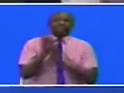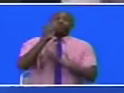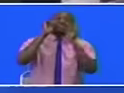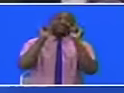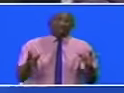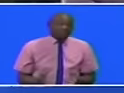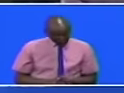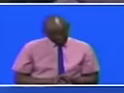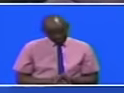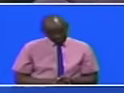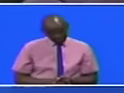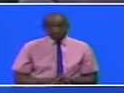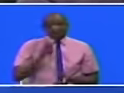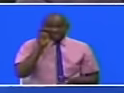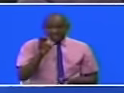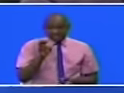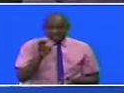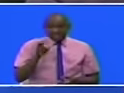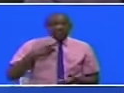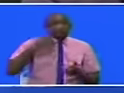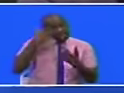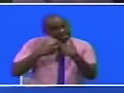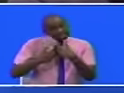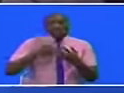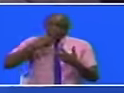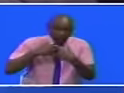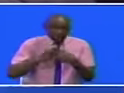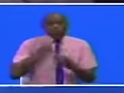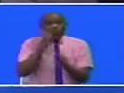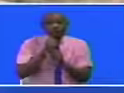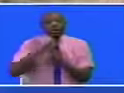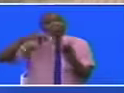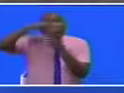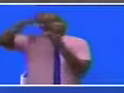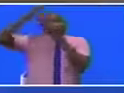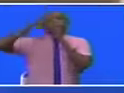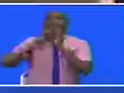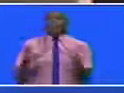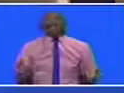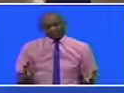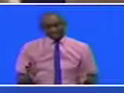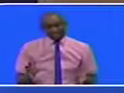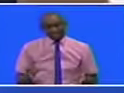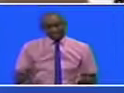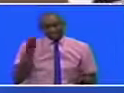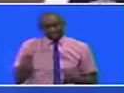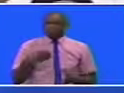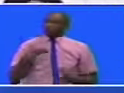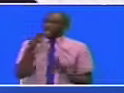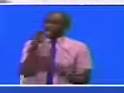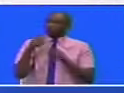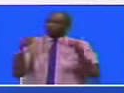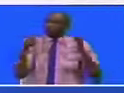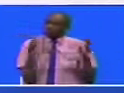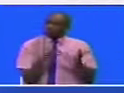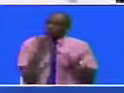yoyote, hatujaona hata mashini yenyewe ikitoa moshi. And as local leaders mainly from the opposition have seized